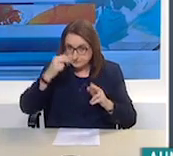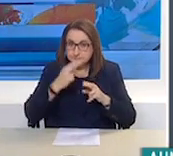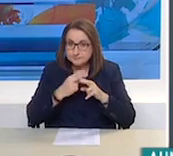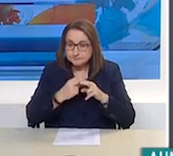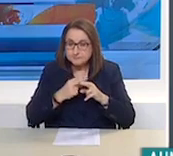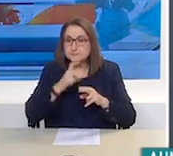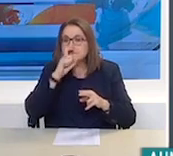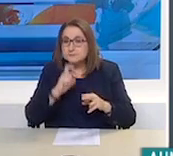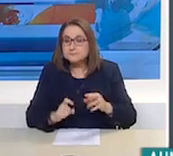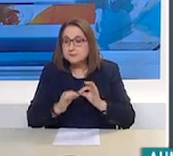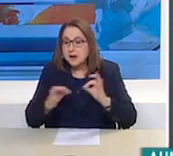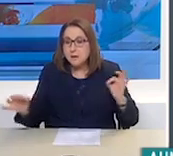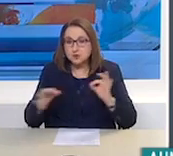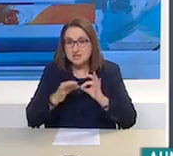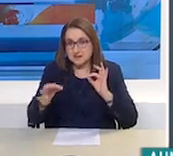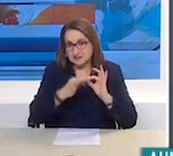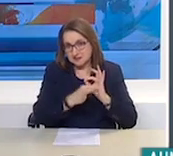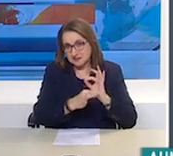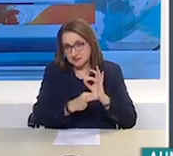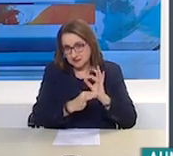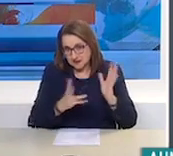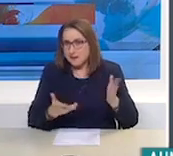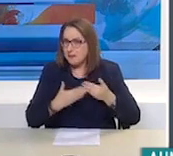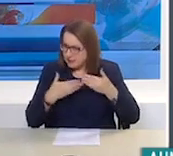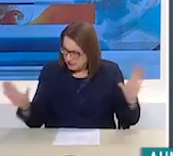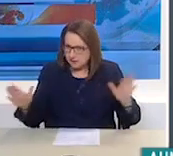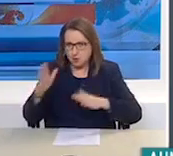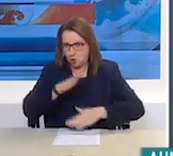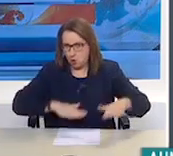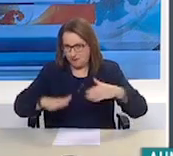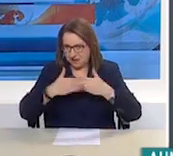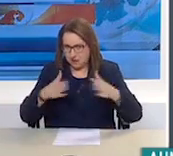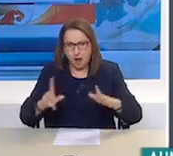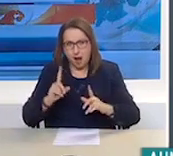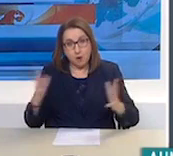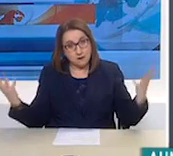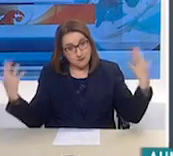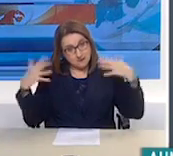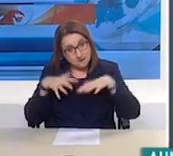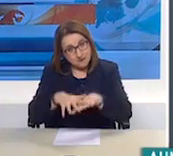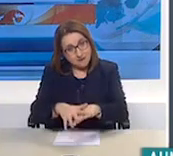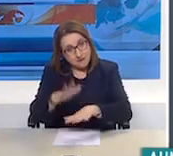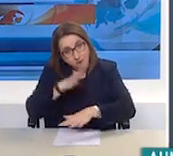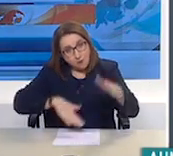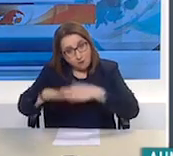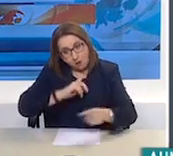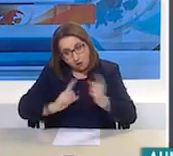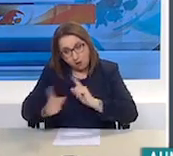πρέπει να τηρούνται οπωσδήποτε οι αποστάσεις. Δεν σημαίνει ότι επειδή ανοίγουν τα κολυμβητήρια ότι μπαίνει όλος ο κόσμος μέσα χωρίς